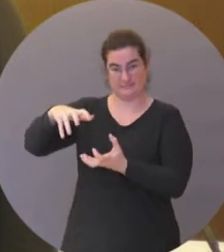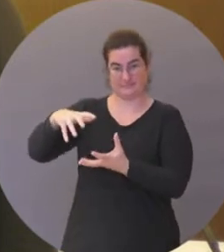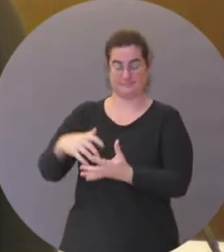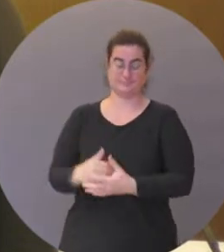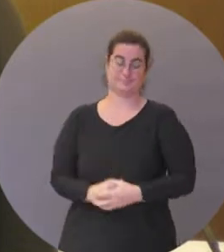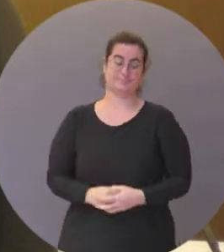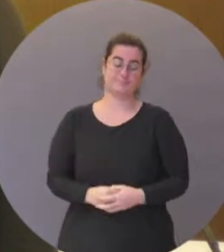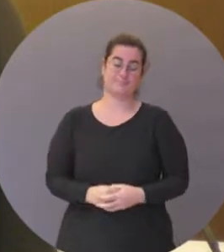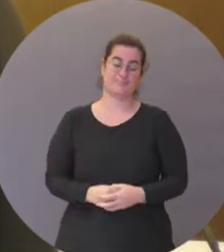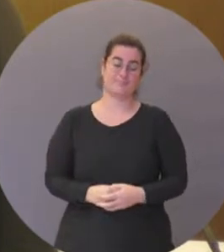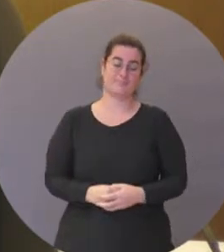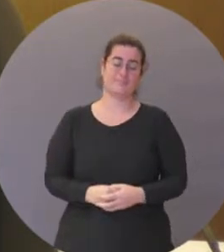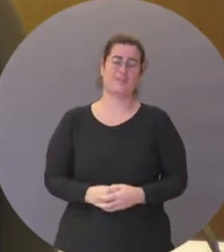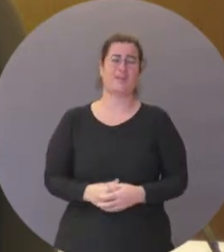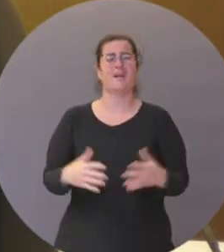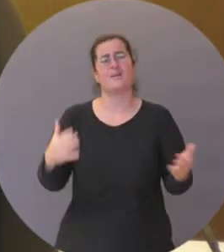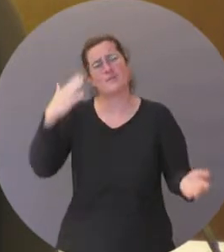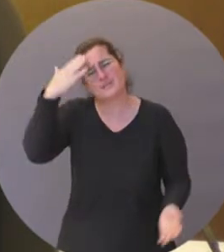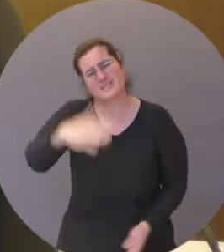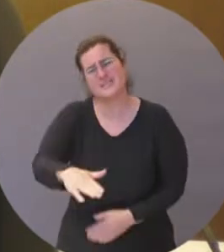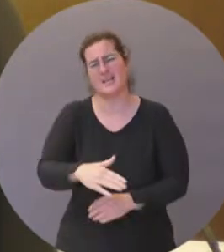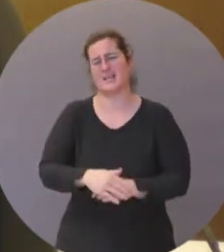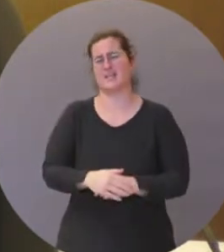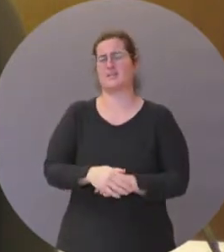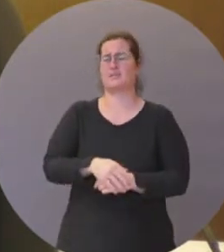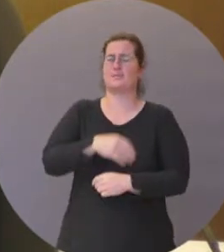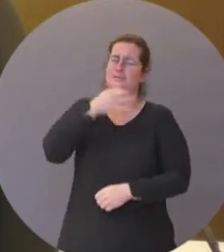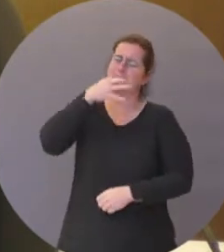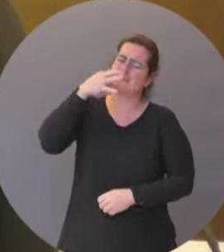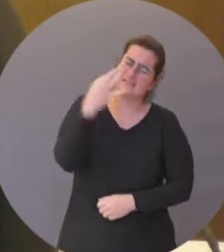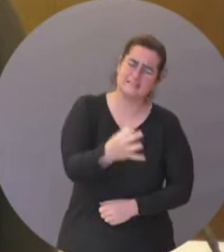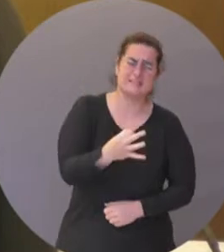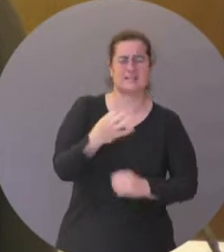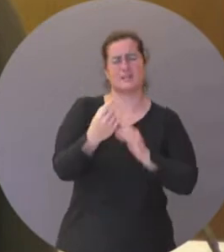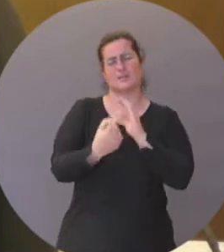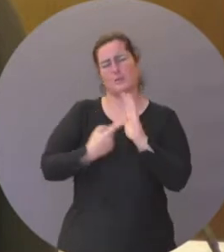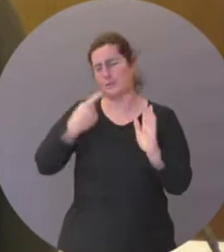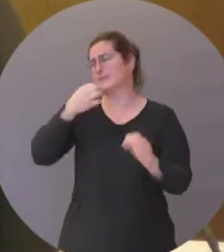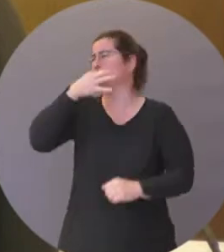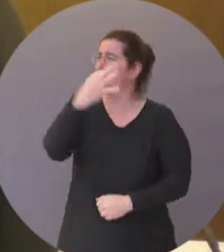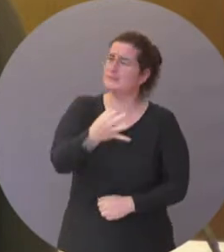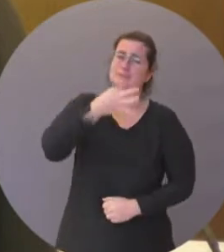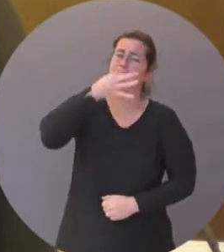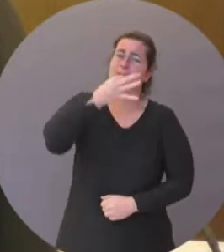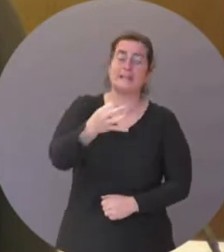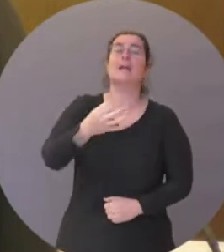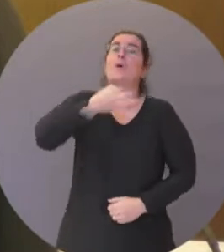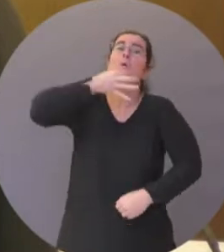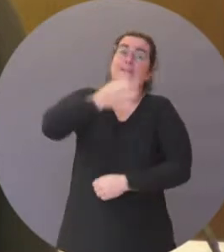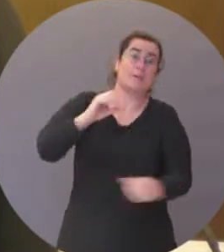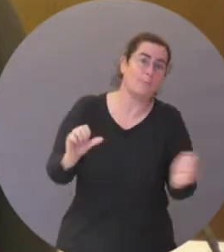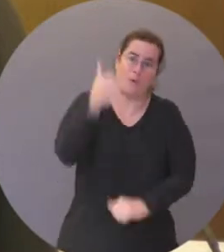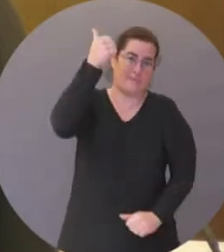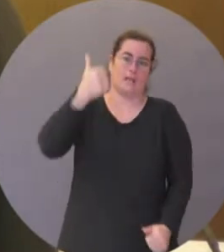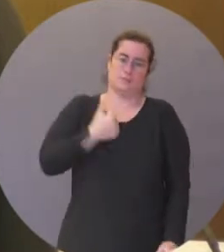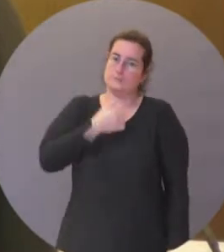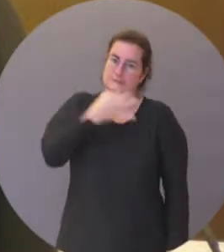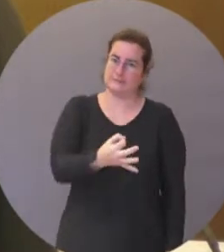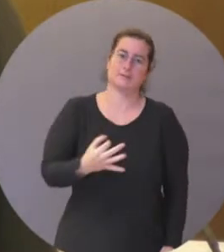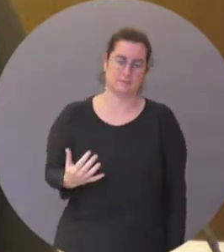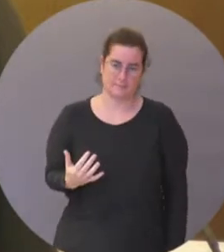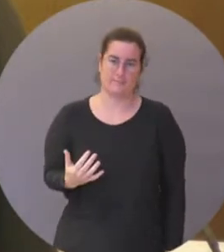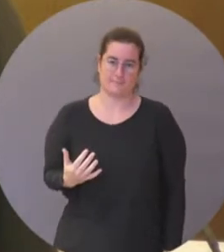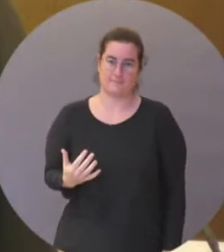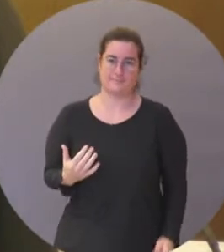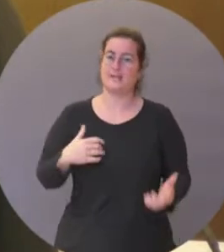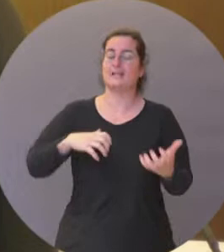dit depuis de nombreuses années et j'assume de dire qu'on l'a dit avant vous tous que la crise